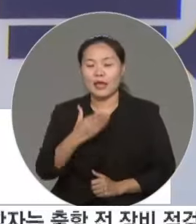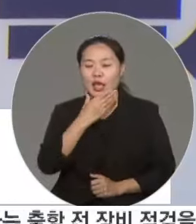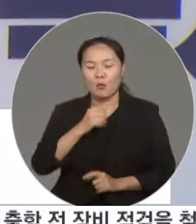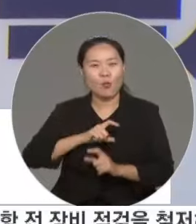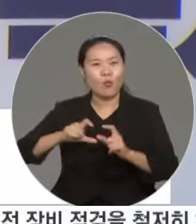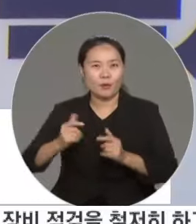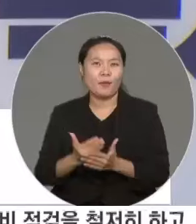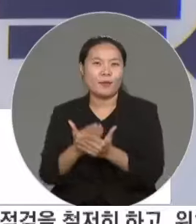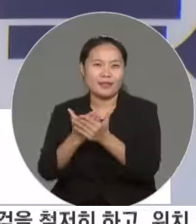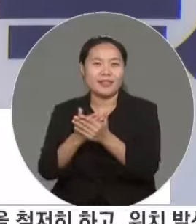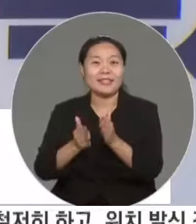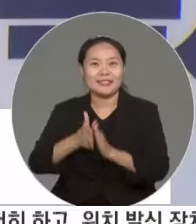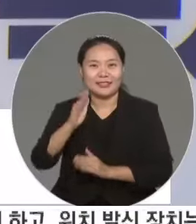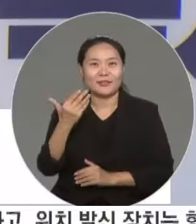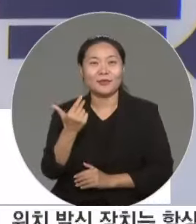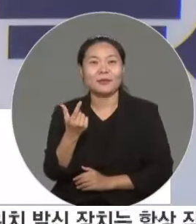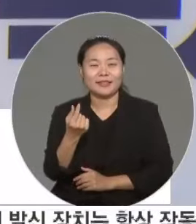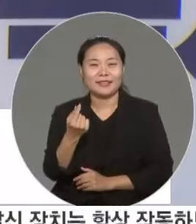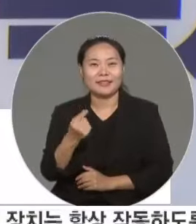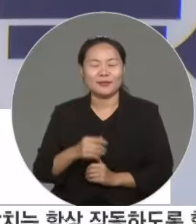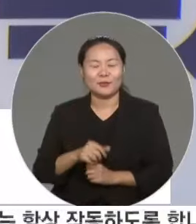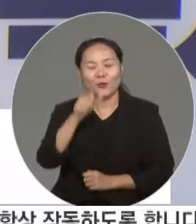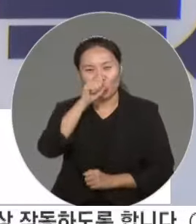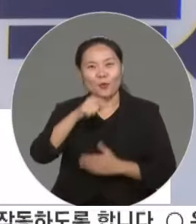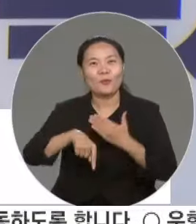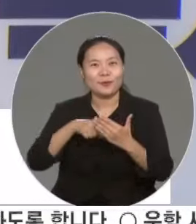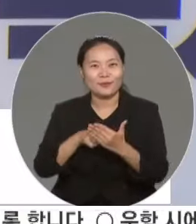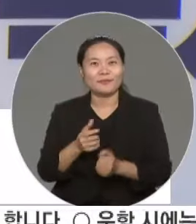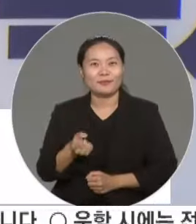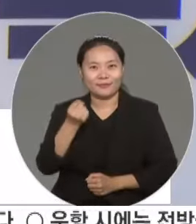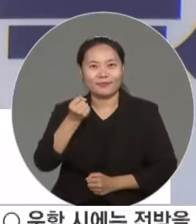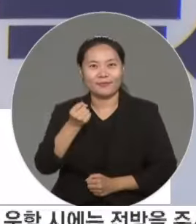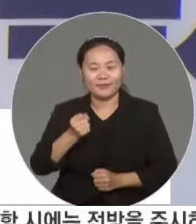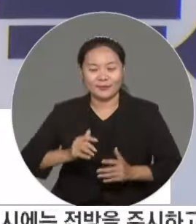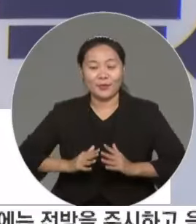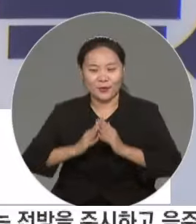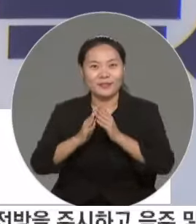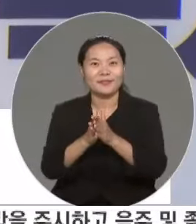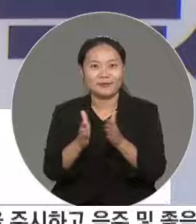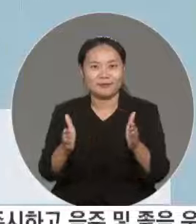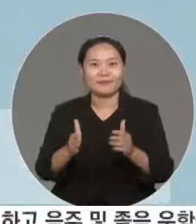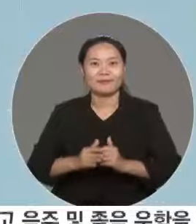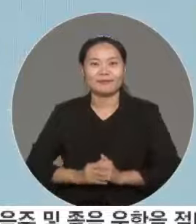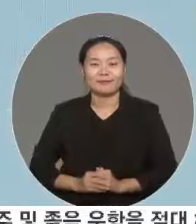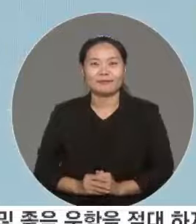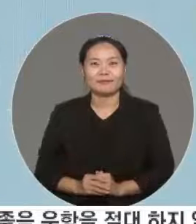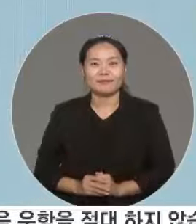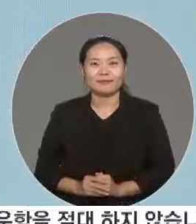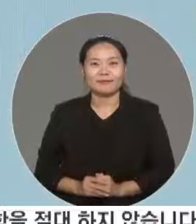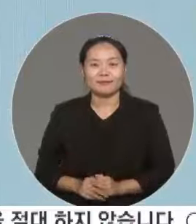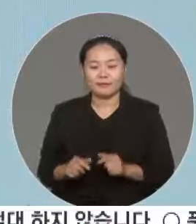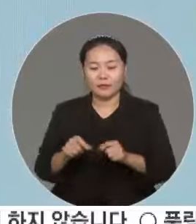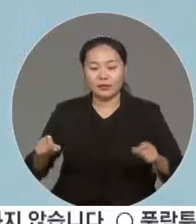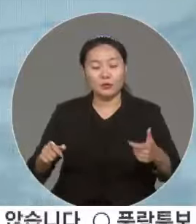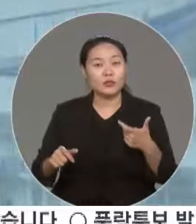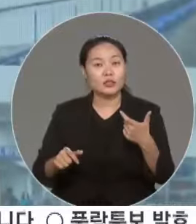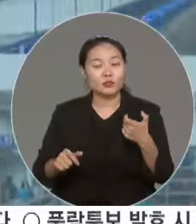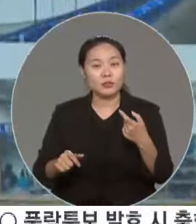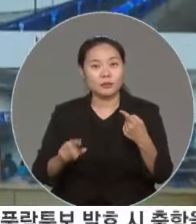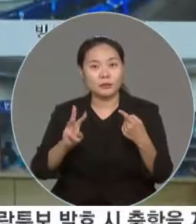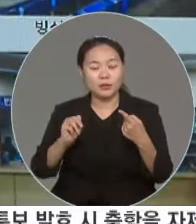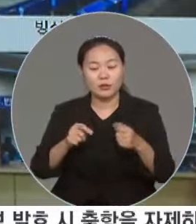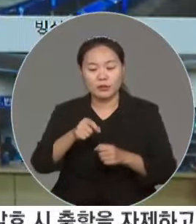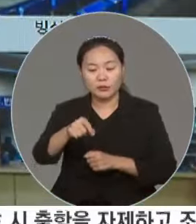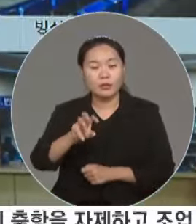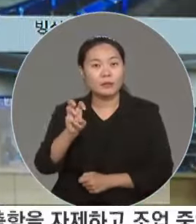행복도를 높여줄 수 있는 시설이라면 참 좋겠다는 마음으로 기공을 하게 되었습니다. 가로 61m,